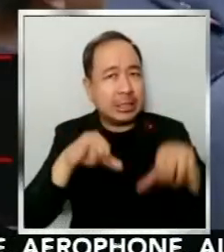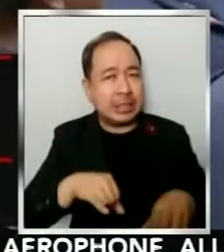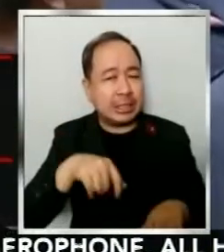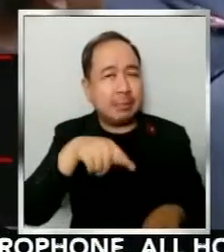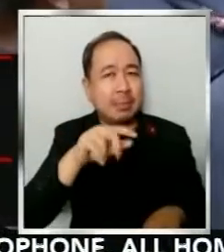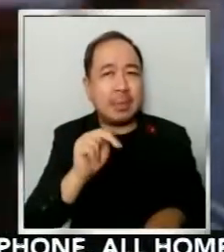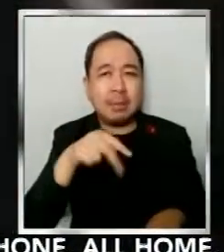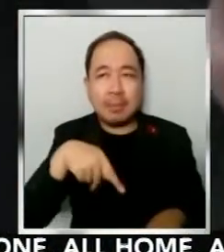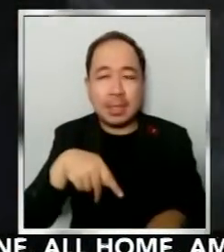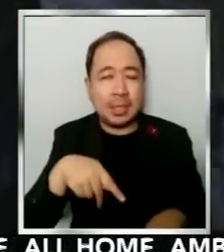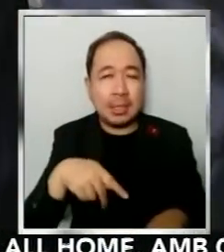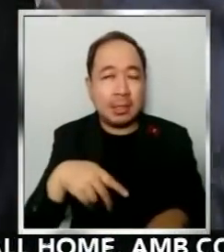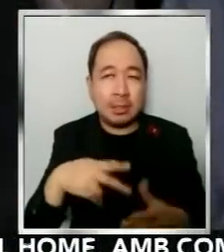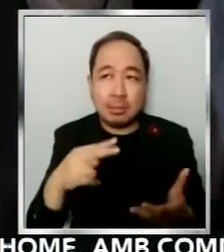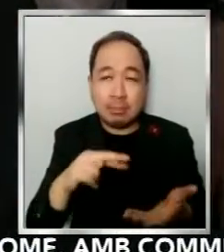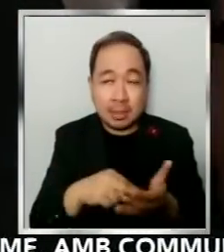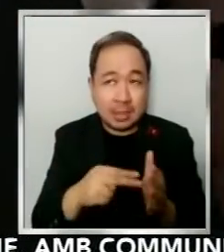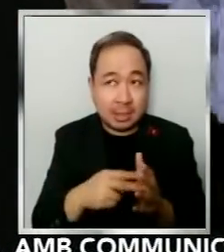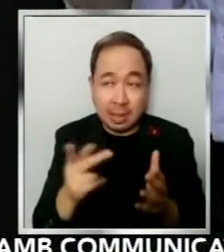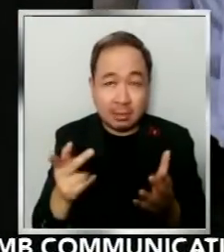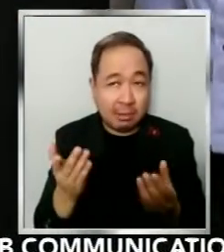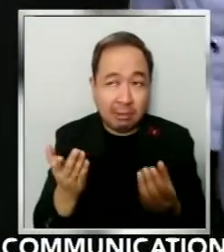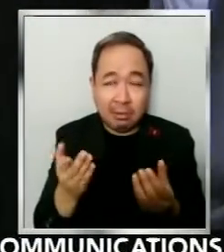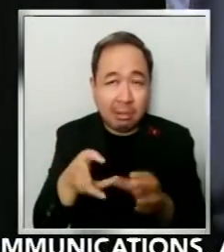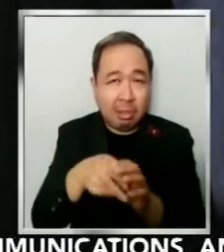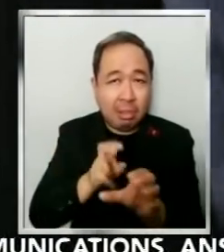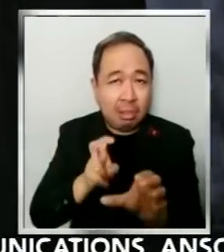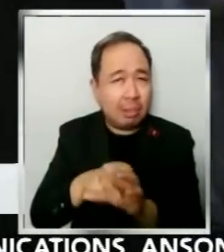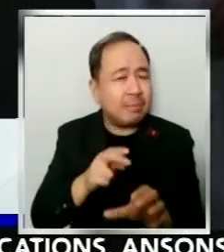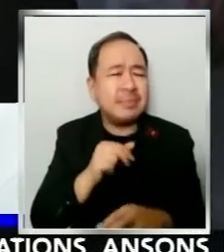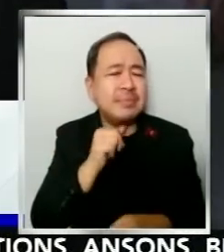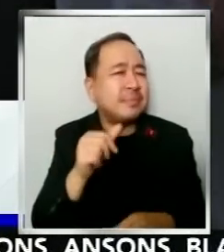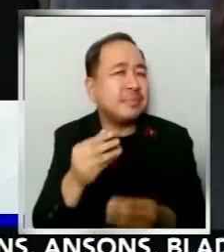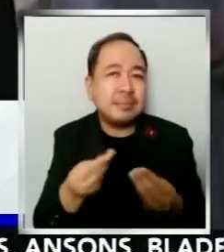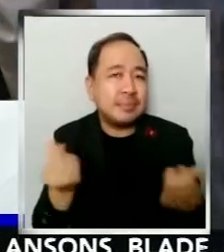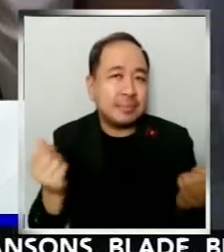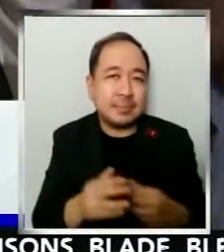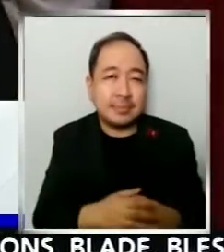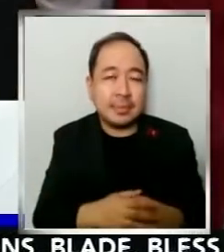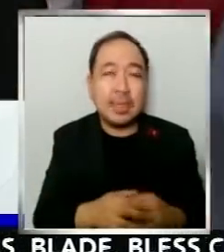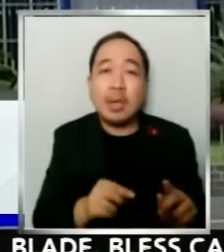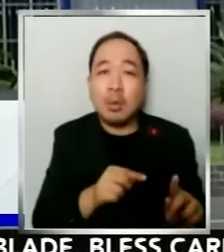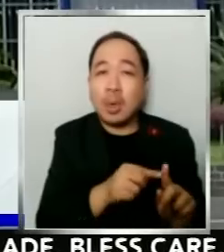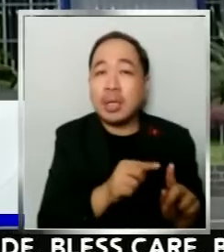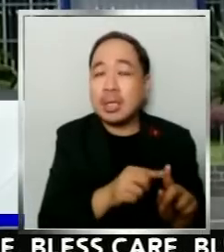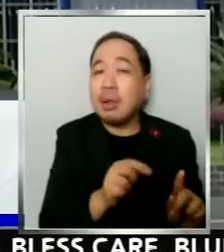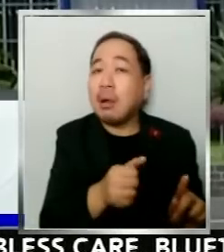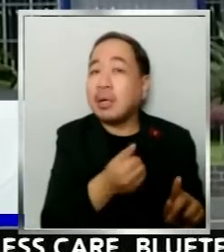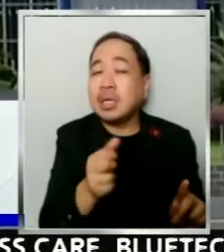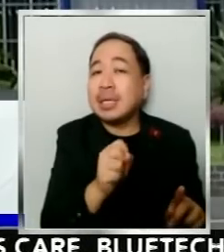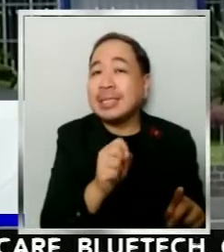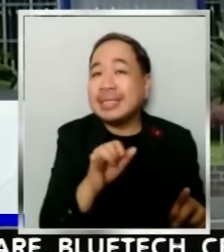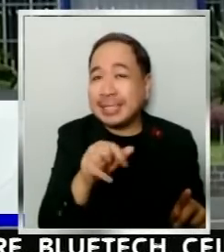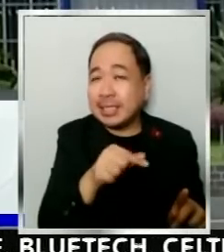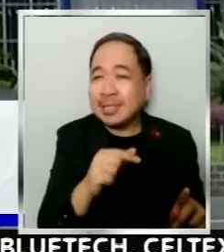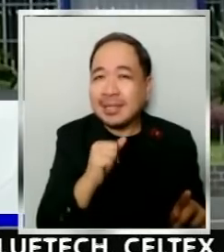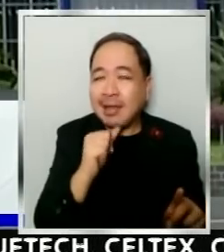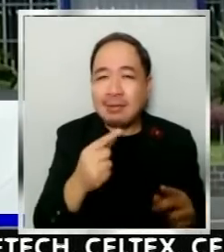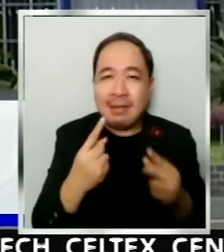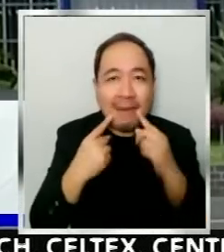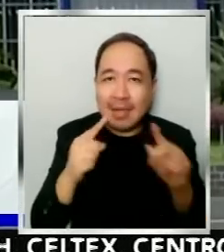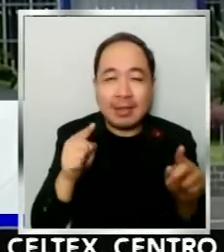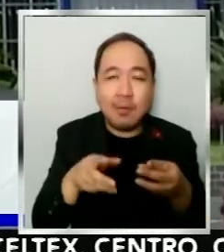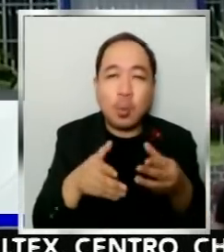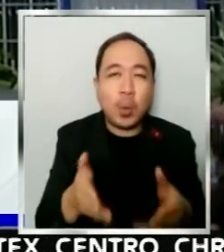certainty of dismissal. Tingin rin ni anti-crime crusader na si Teresita Angsi, hindi ito epektibo. Sinusuportahan pa rin naman daw niya si